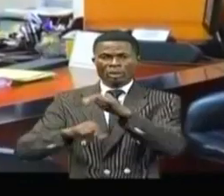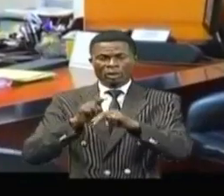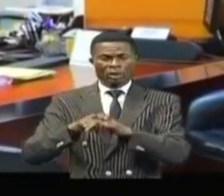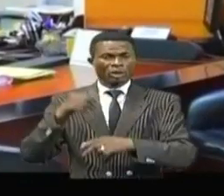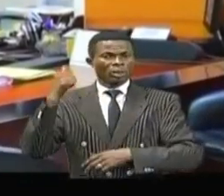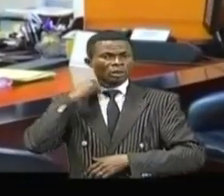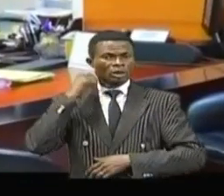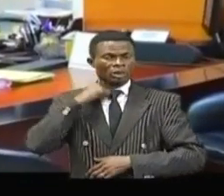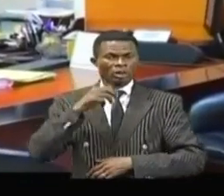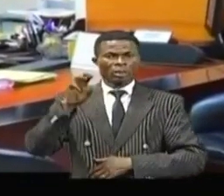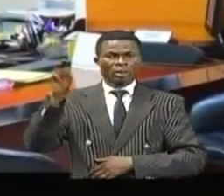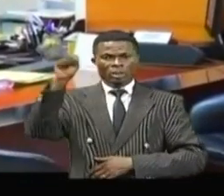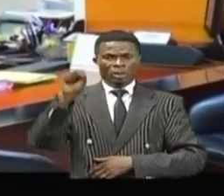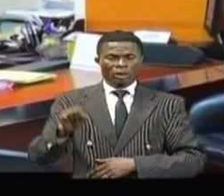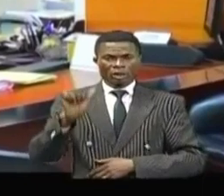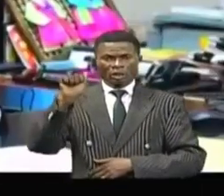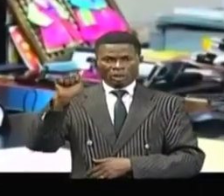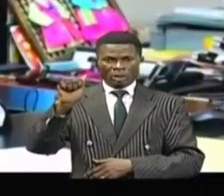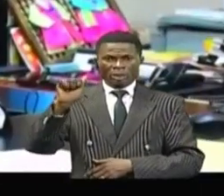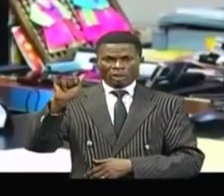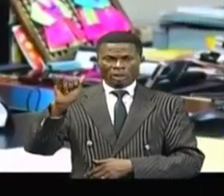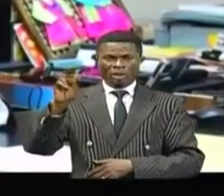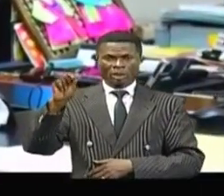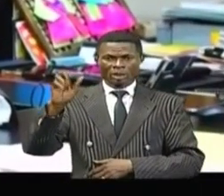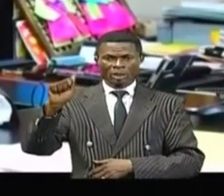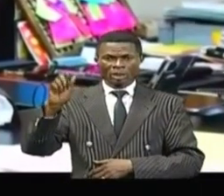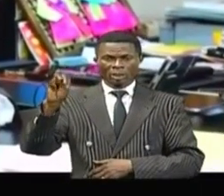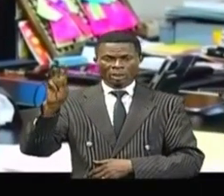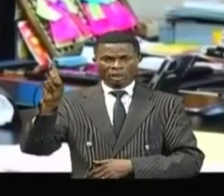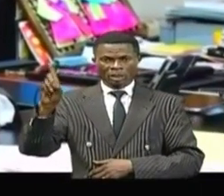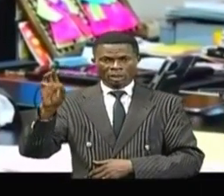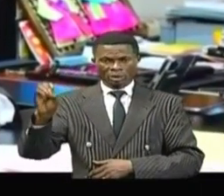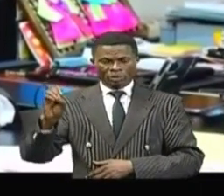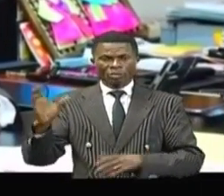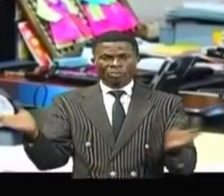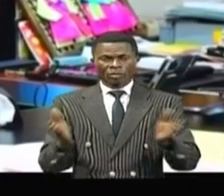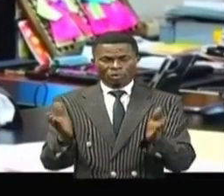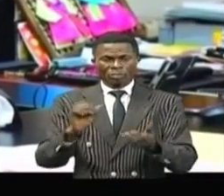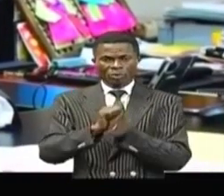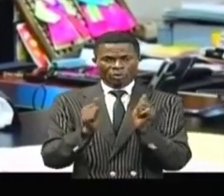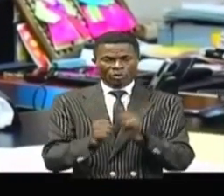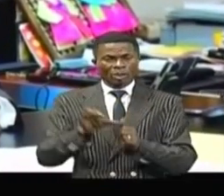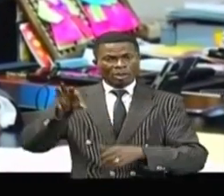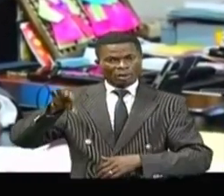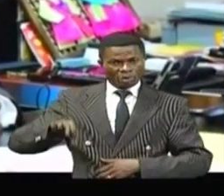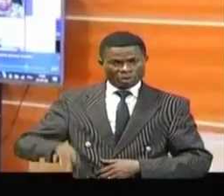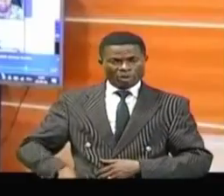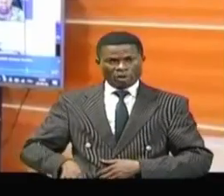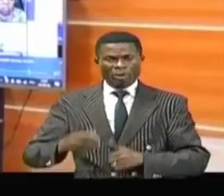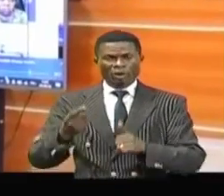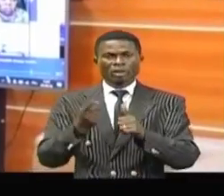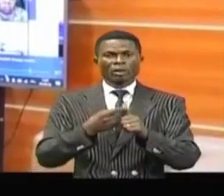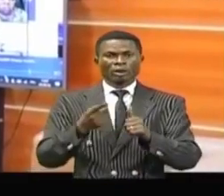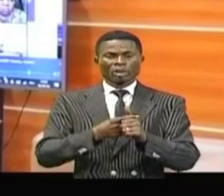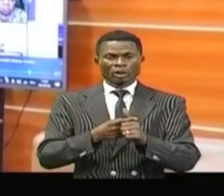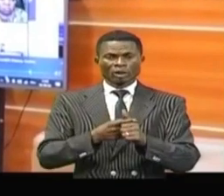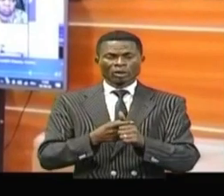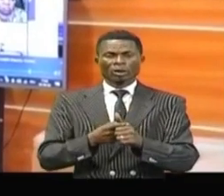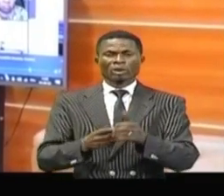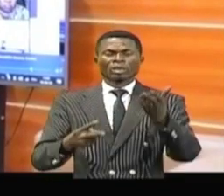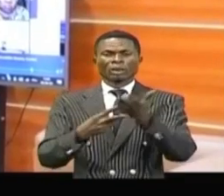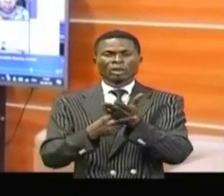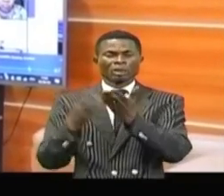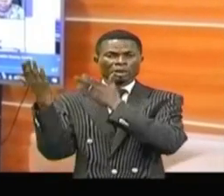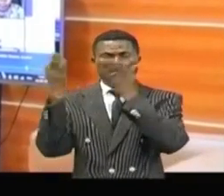médecins SINAMED, particulièrement celles portant sur la réactivation de certains avantages, notamment dans les transports et